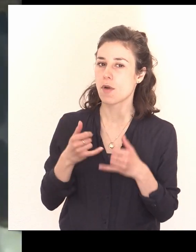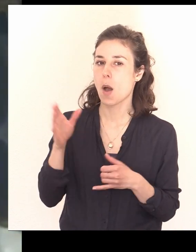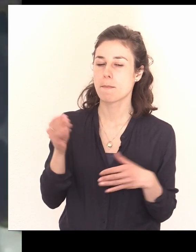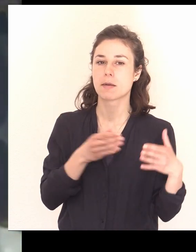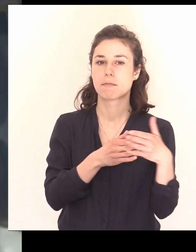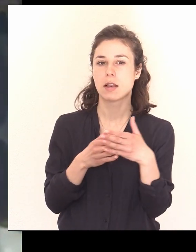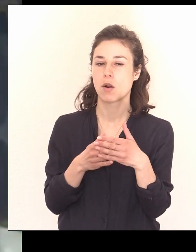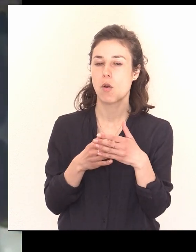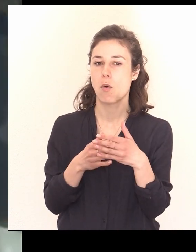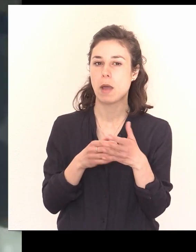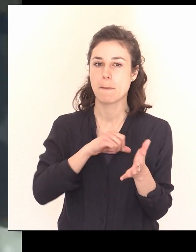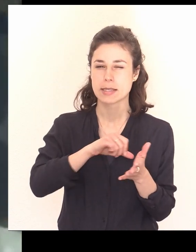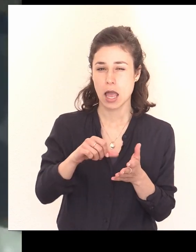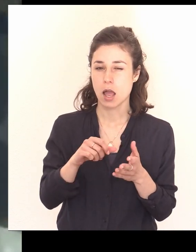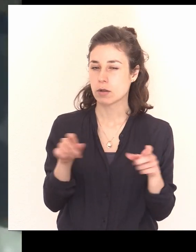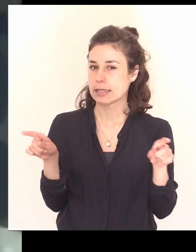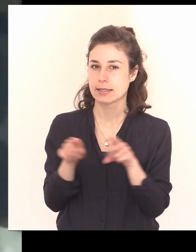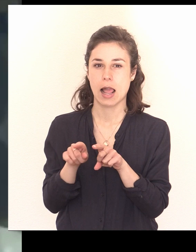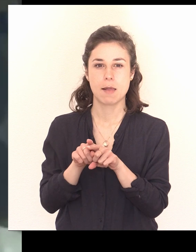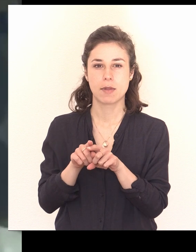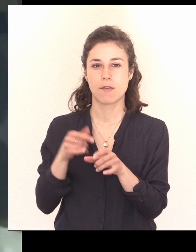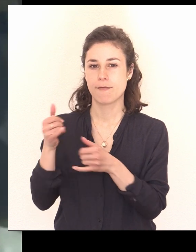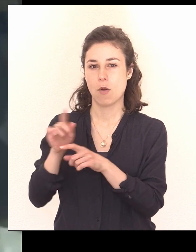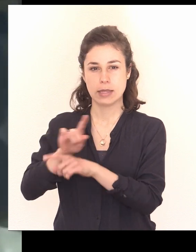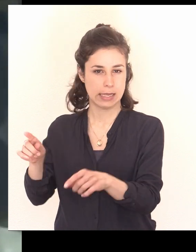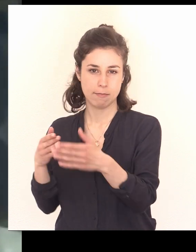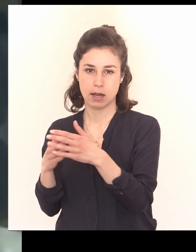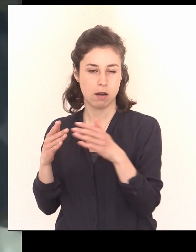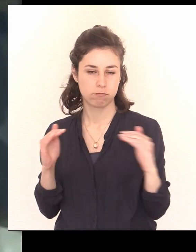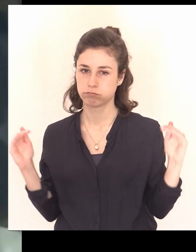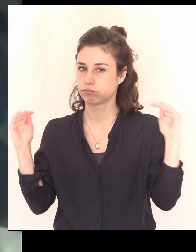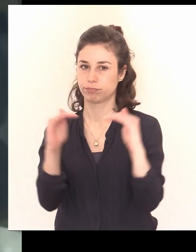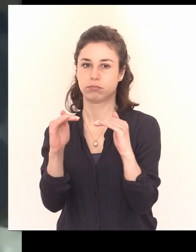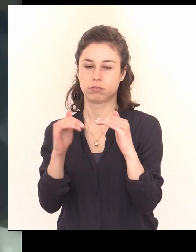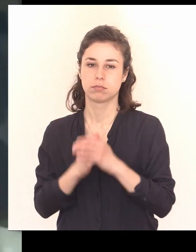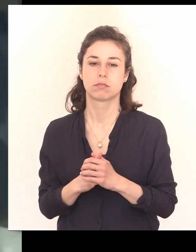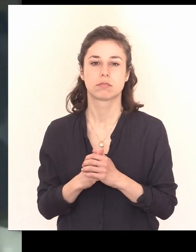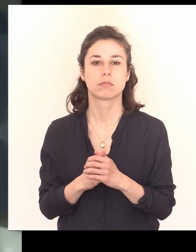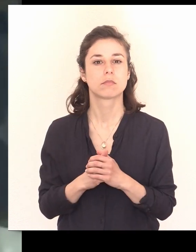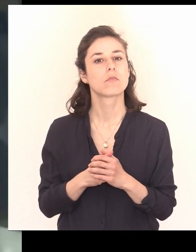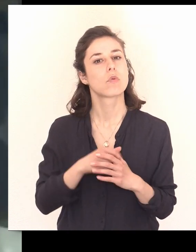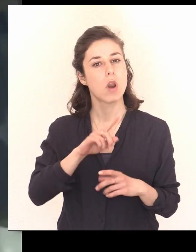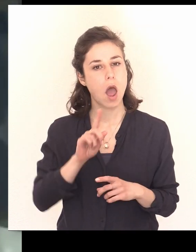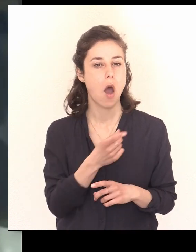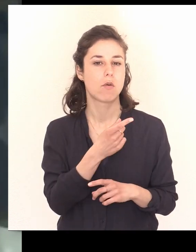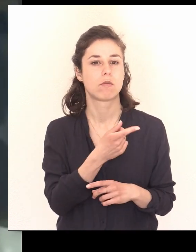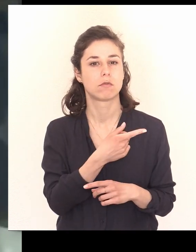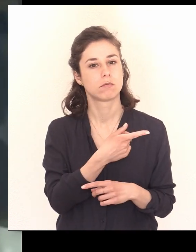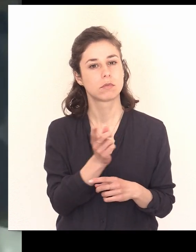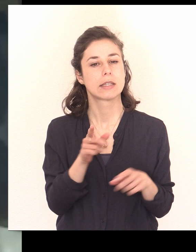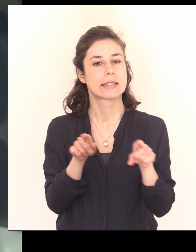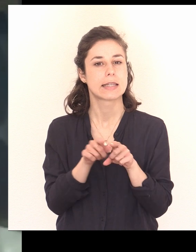mit Behinderung genauso bezahlt werden wie Frauen, die nicht behindert sind. Und dass Frauen mit Behinderung die